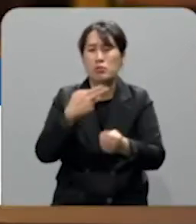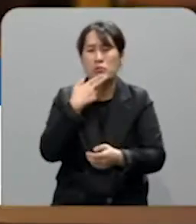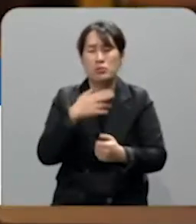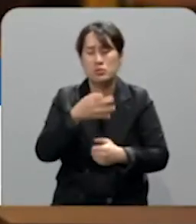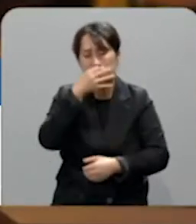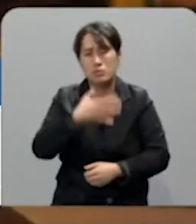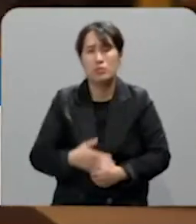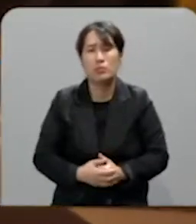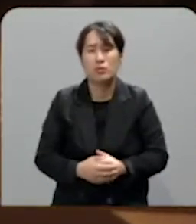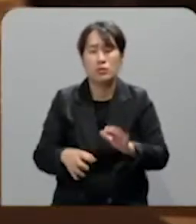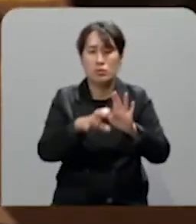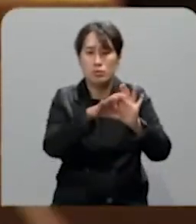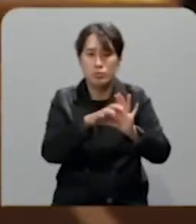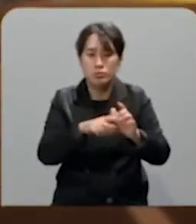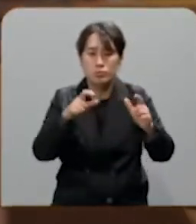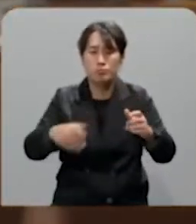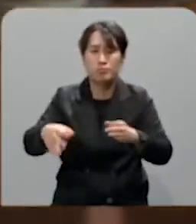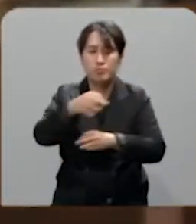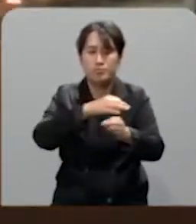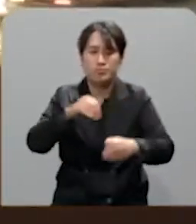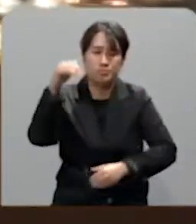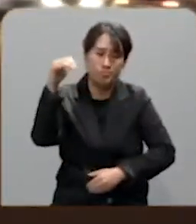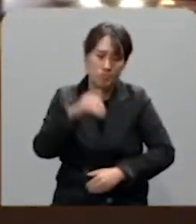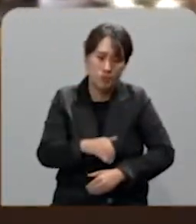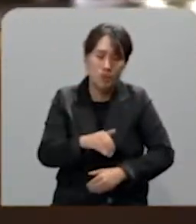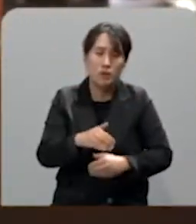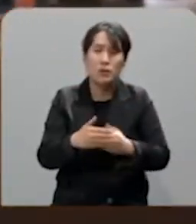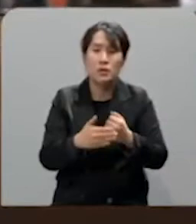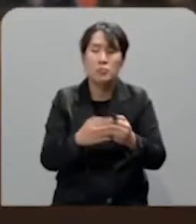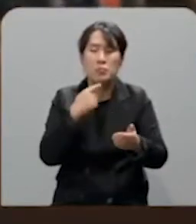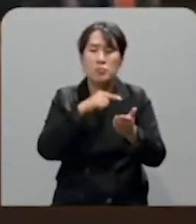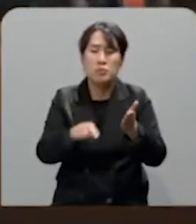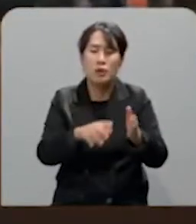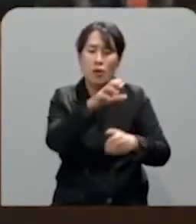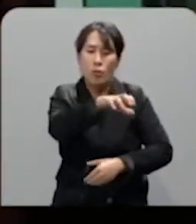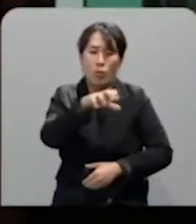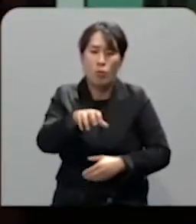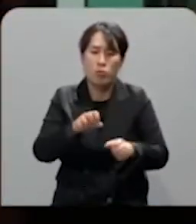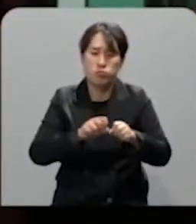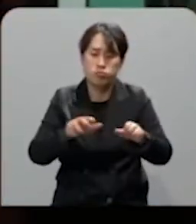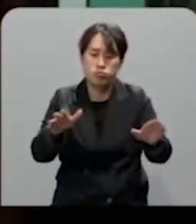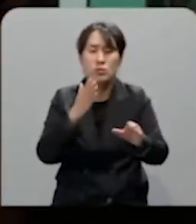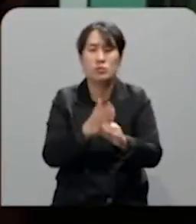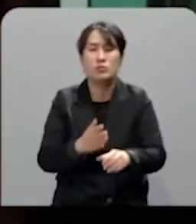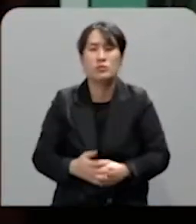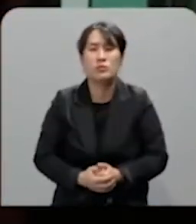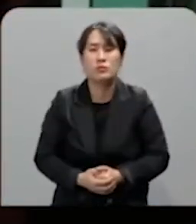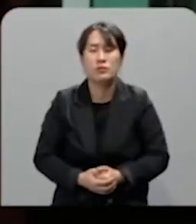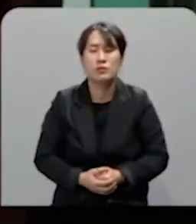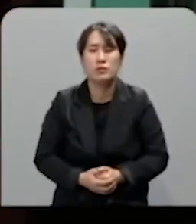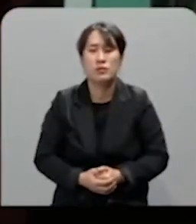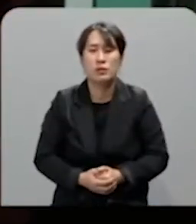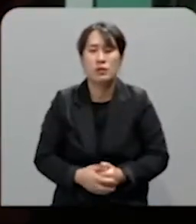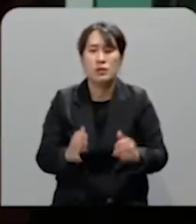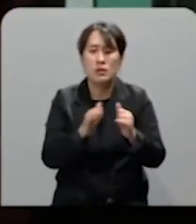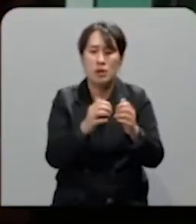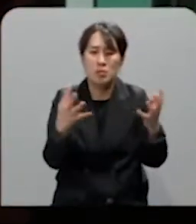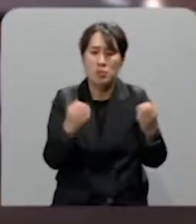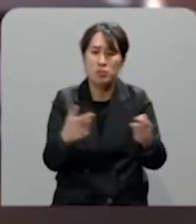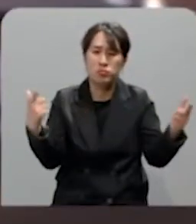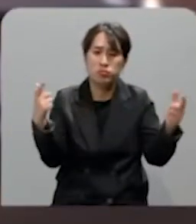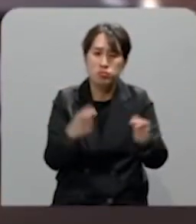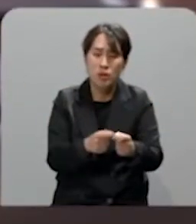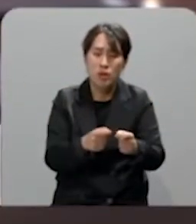있죠. 코로나19로 지역 경제가 침체하면서 피해는 곳곳으로 번지고 있습니다. 유동인구가